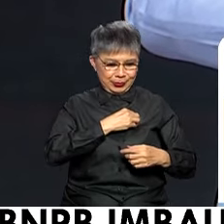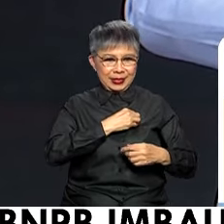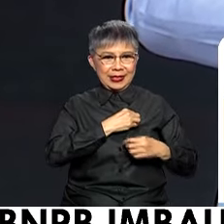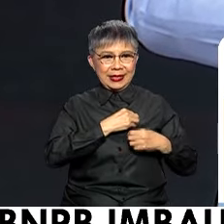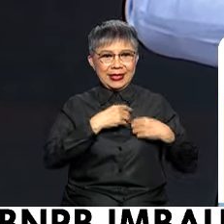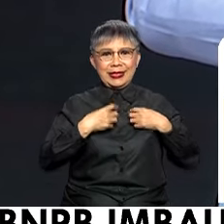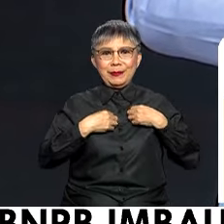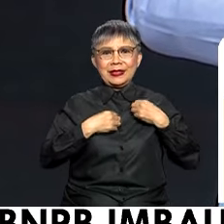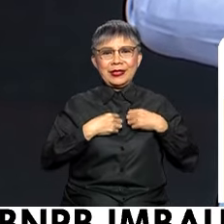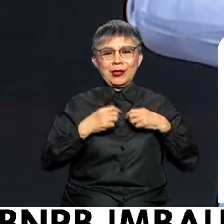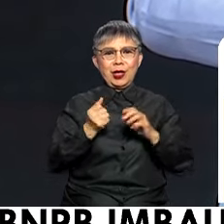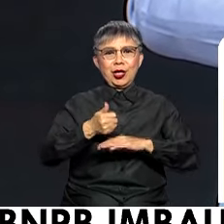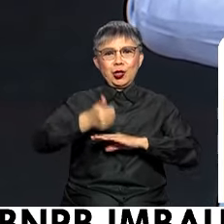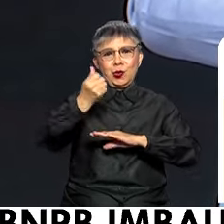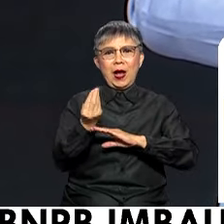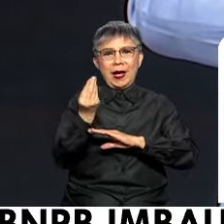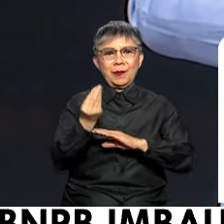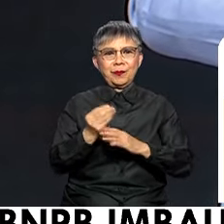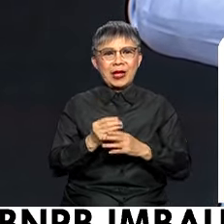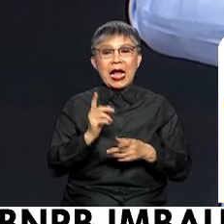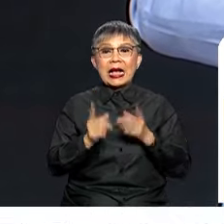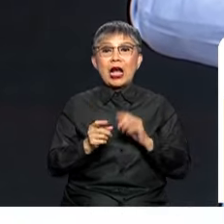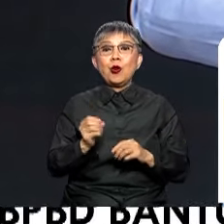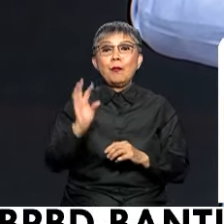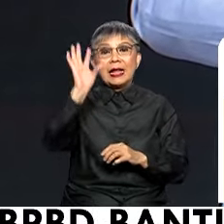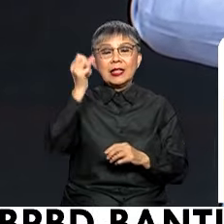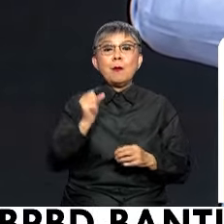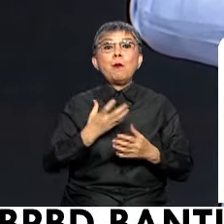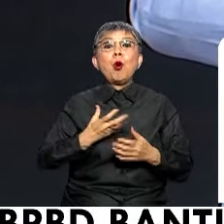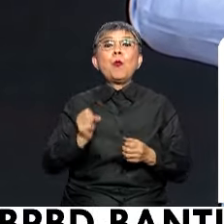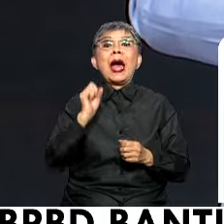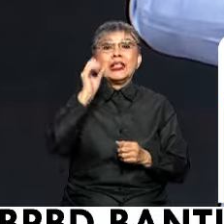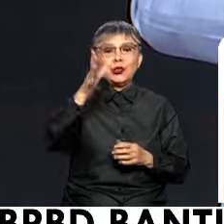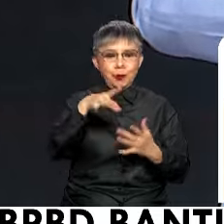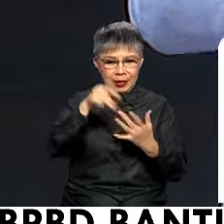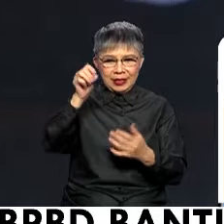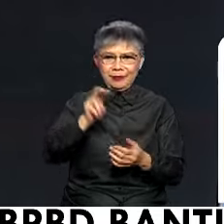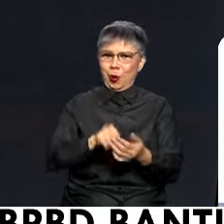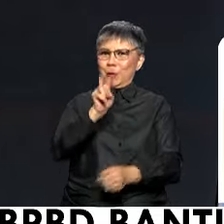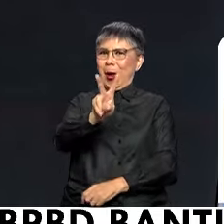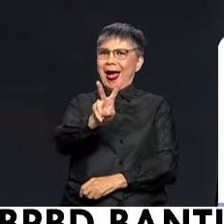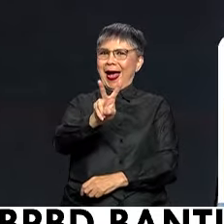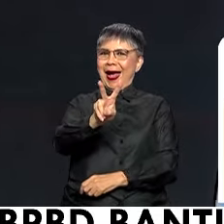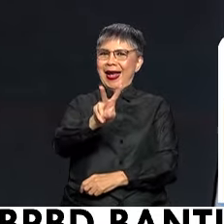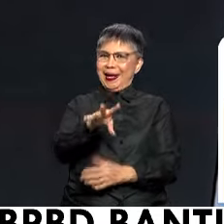dipasangkan oleh ketua kalau Banten mau maju pilihannya nomor